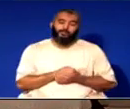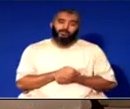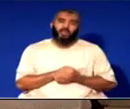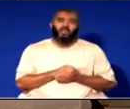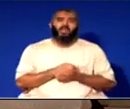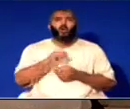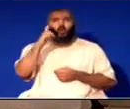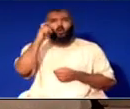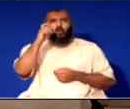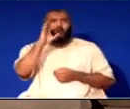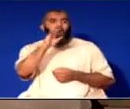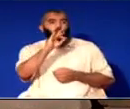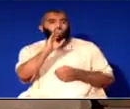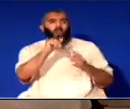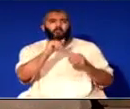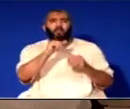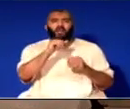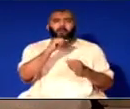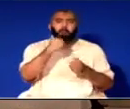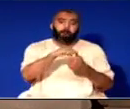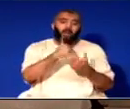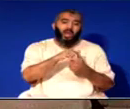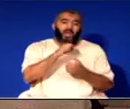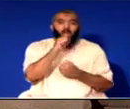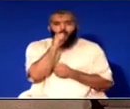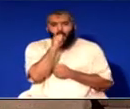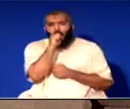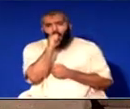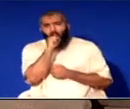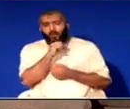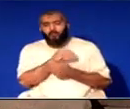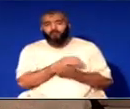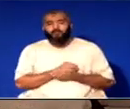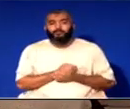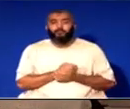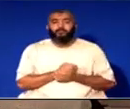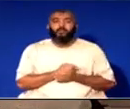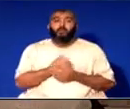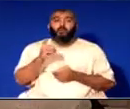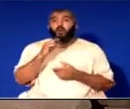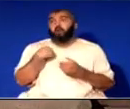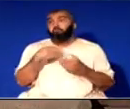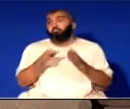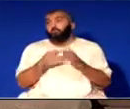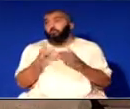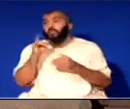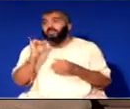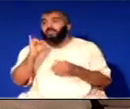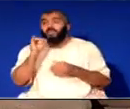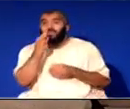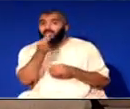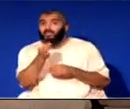ماذا قال لك؟ قالت لي الطبيب هو اللي قال لي لازم باش ما يزيدش عليك الحال وما تنضريش ما